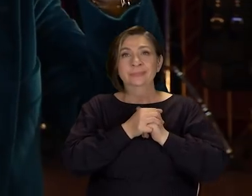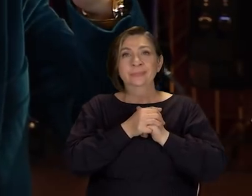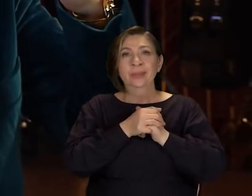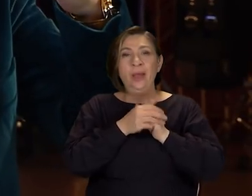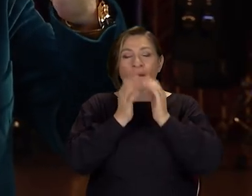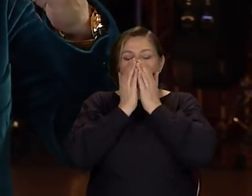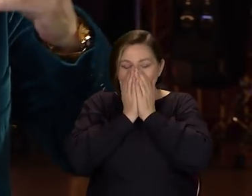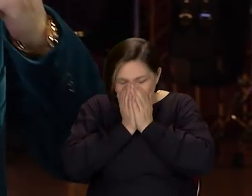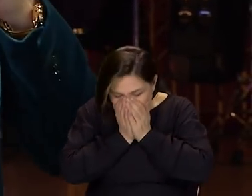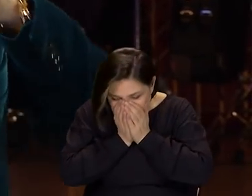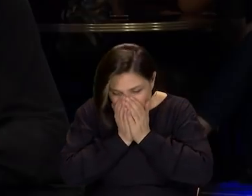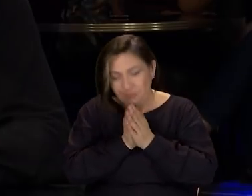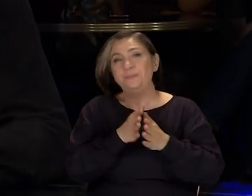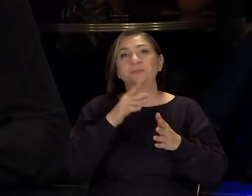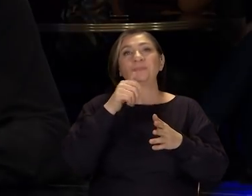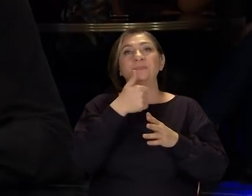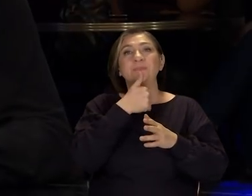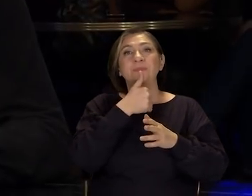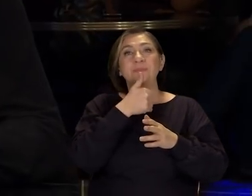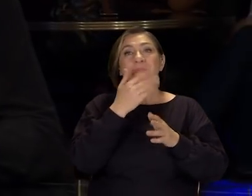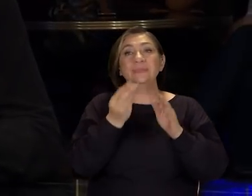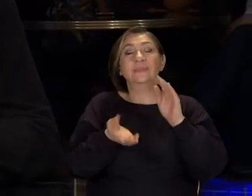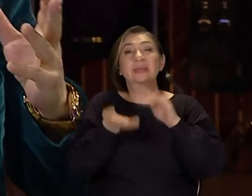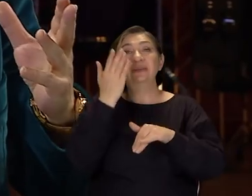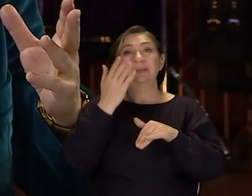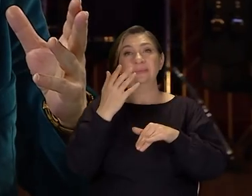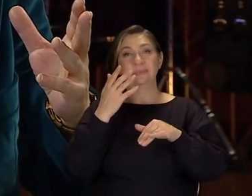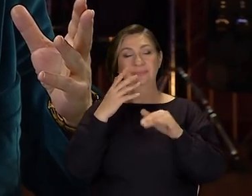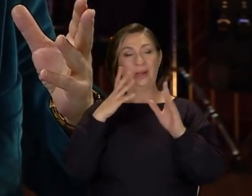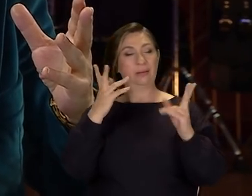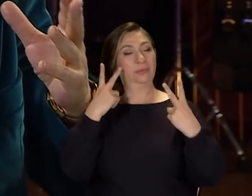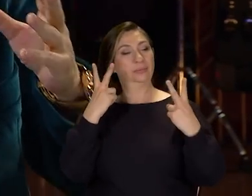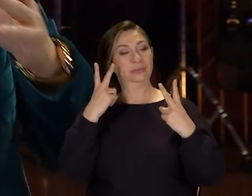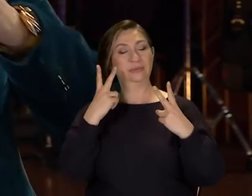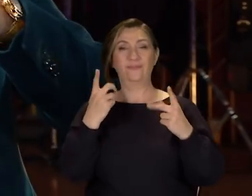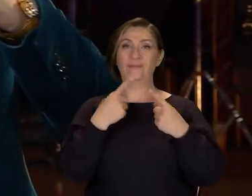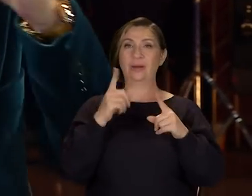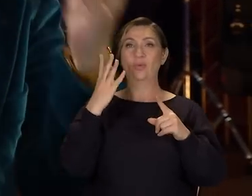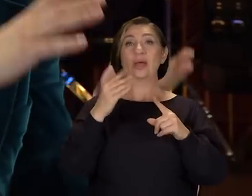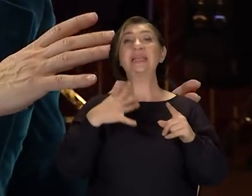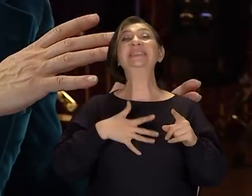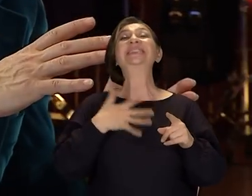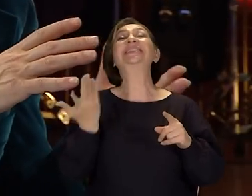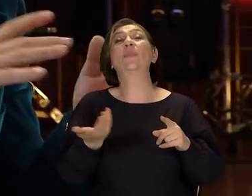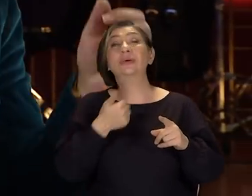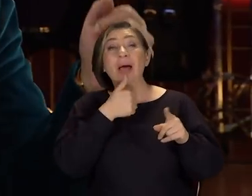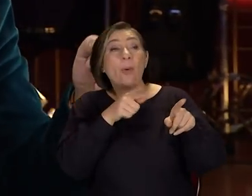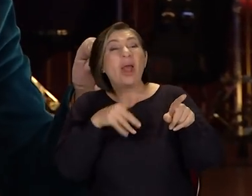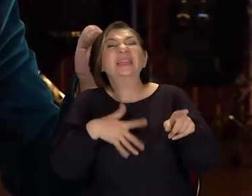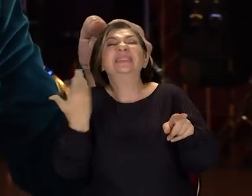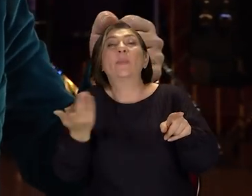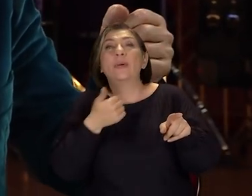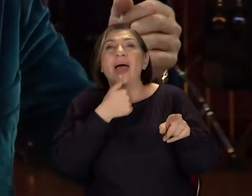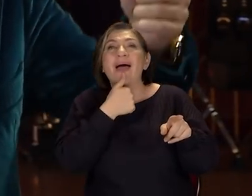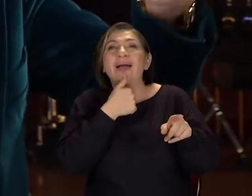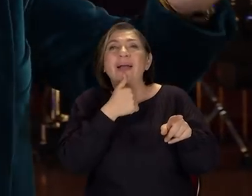erkeğin giyimindeki daha sofistike böyle daha hareketlisi falan efemine oluyor. Yani ve istemiyoruz kendi... erkeği öyle. Biz